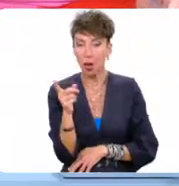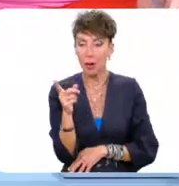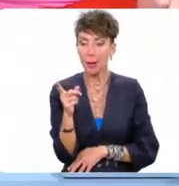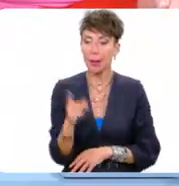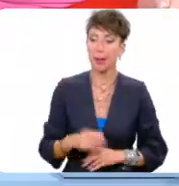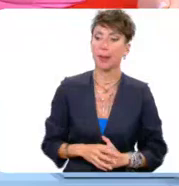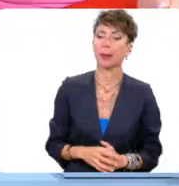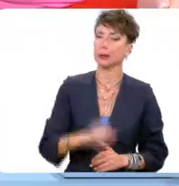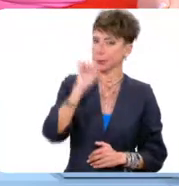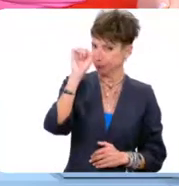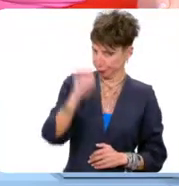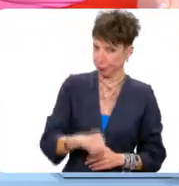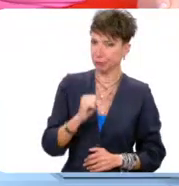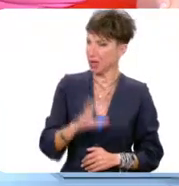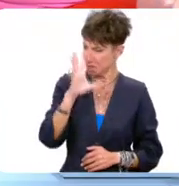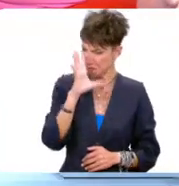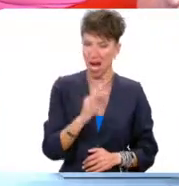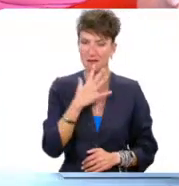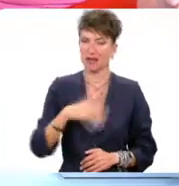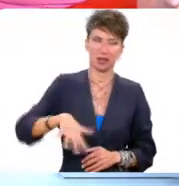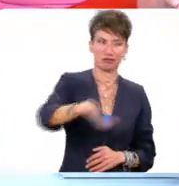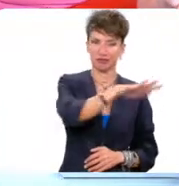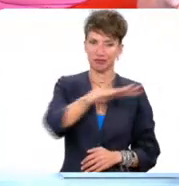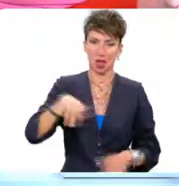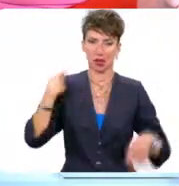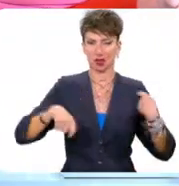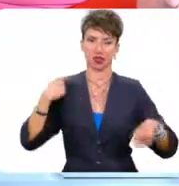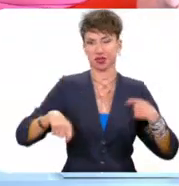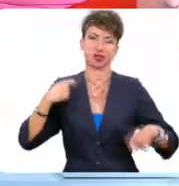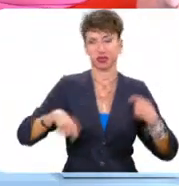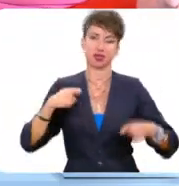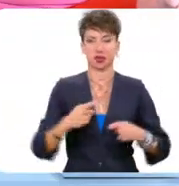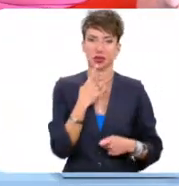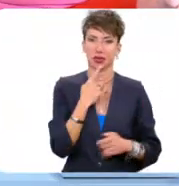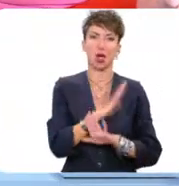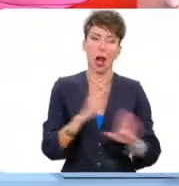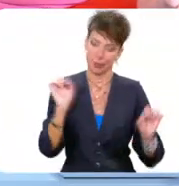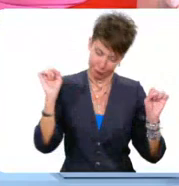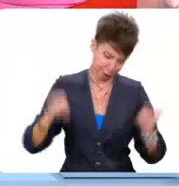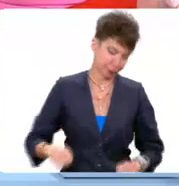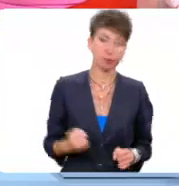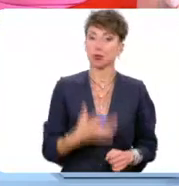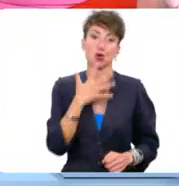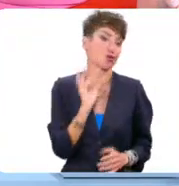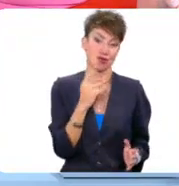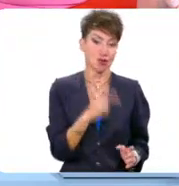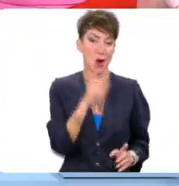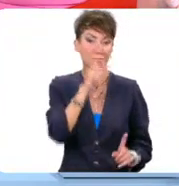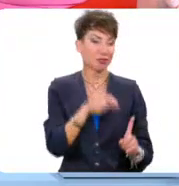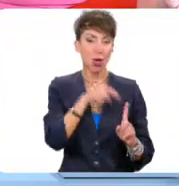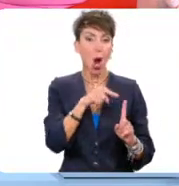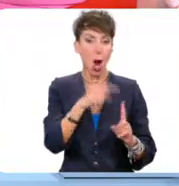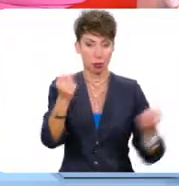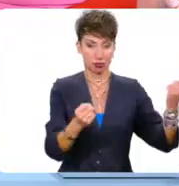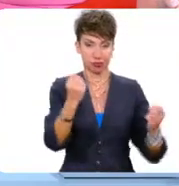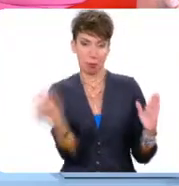δημιουργηθεί μια τοξικότητα γιατί ο συγκεκριμένος κύριος απ την επόμενη μέρα βγήκε και έκανε μία ανάρτηση για το συγκεκριμμένο θέμα μια ανάρτηση